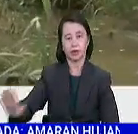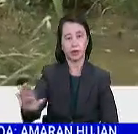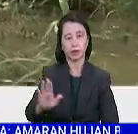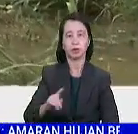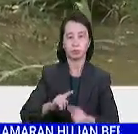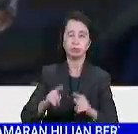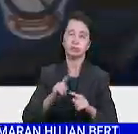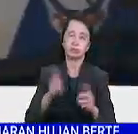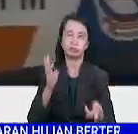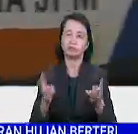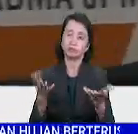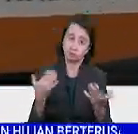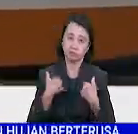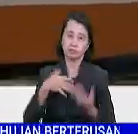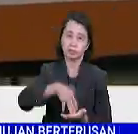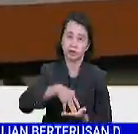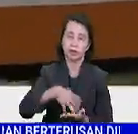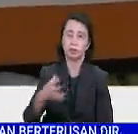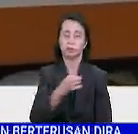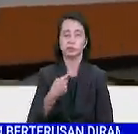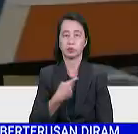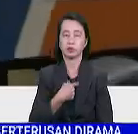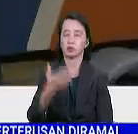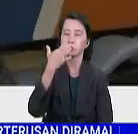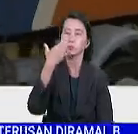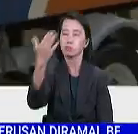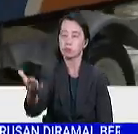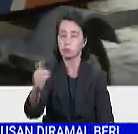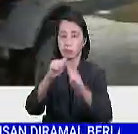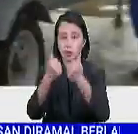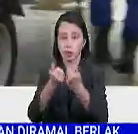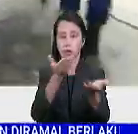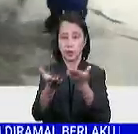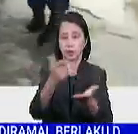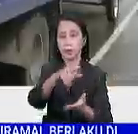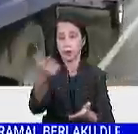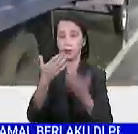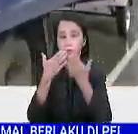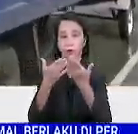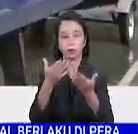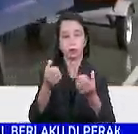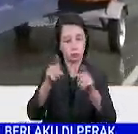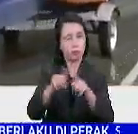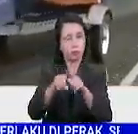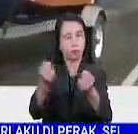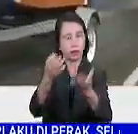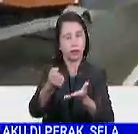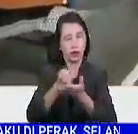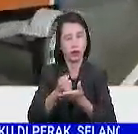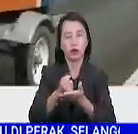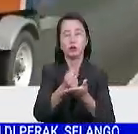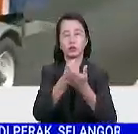banyak kekurangan kami juga berterima kasih kepada agency perhelatan yang lain karena banyak membantu kami dari segi